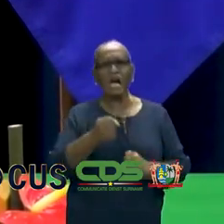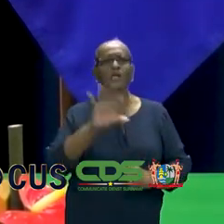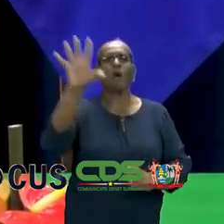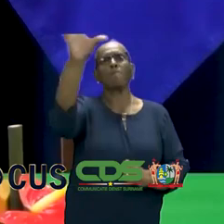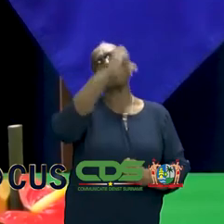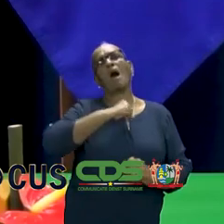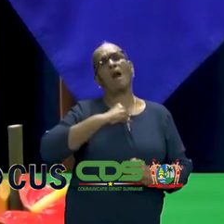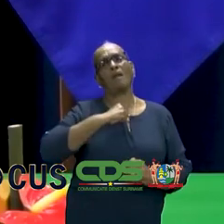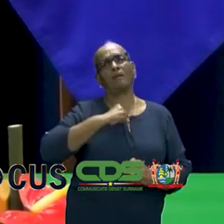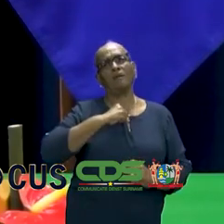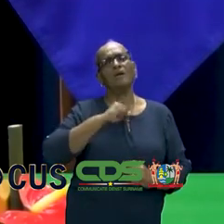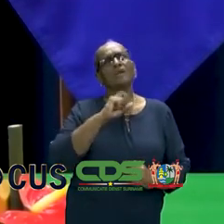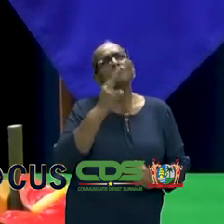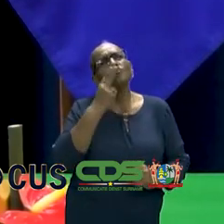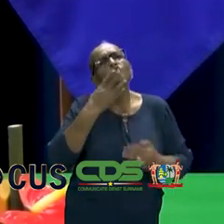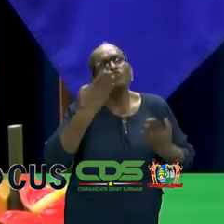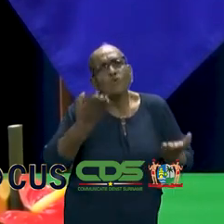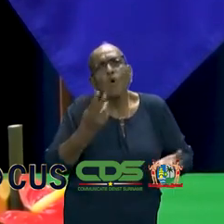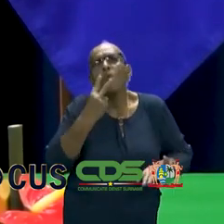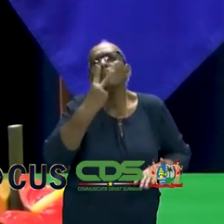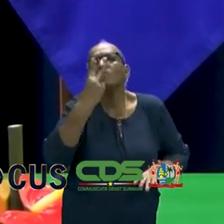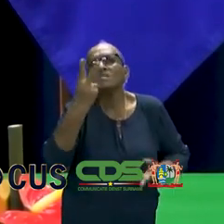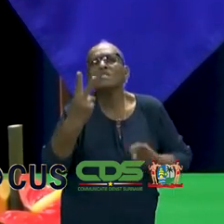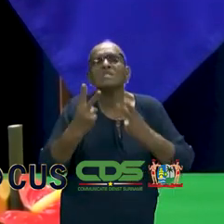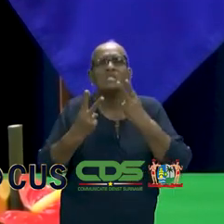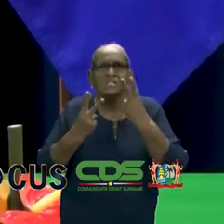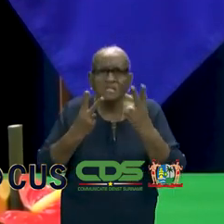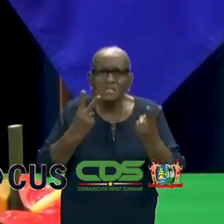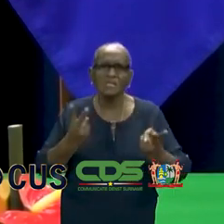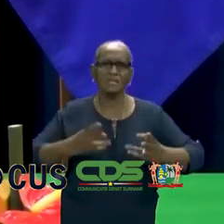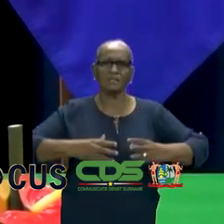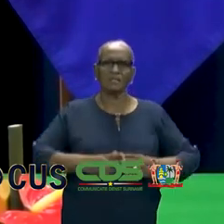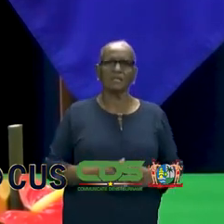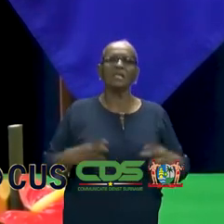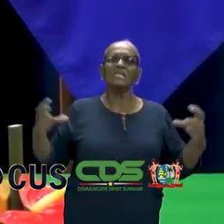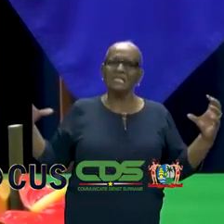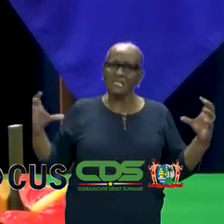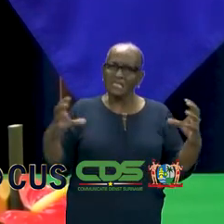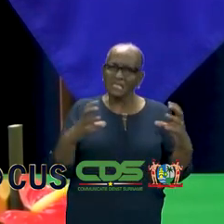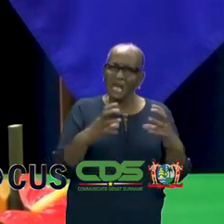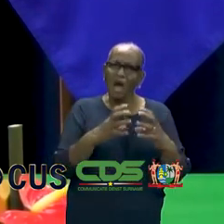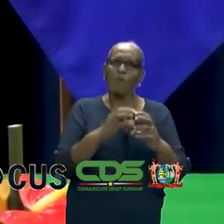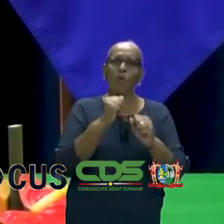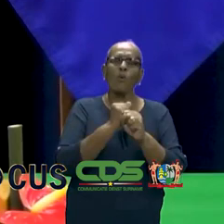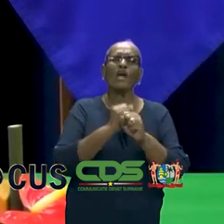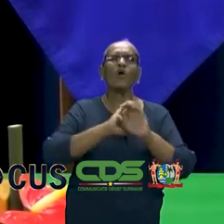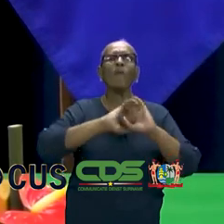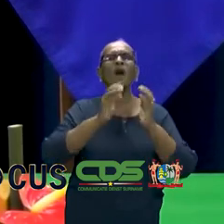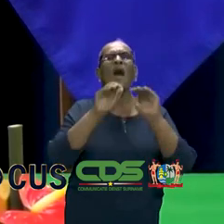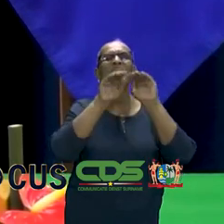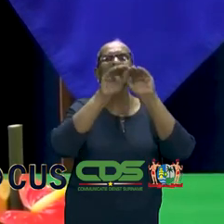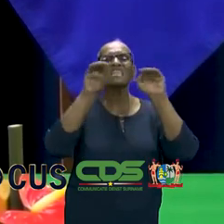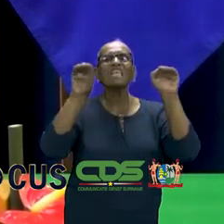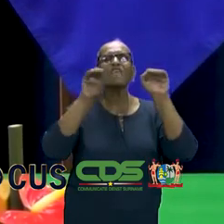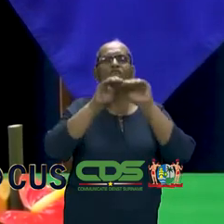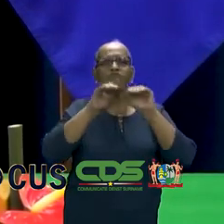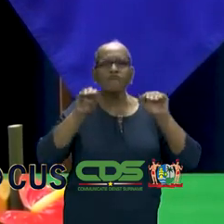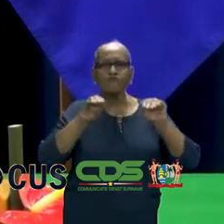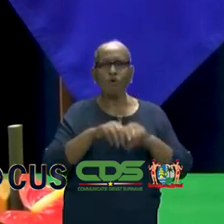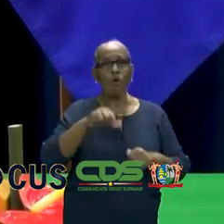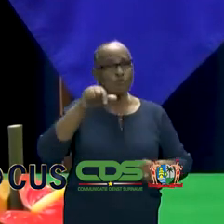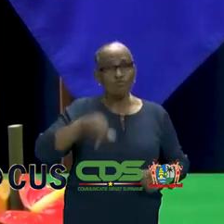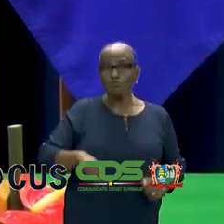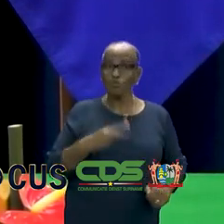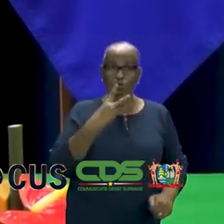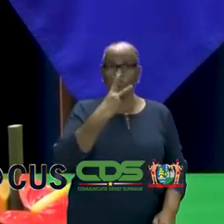het zien. Namelijk dat we samenwerken op alle niveaus hebben, waarbij misschien nu niet zichtbaar, maar op